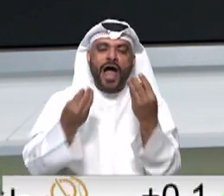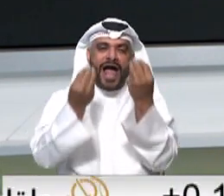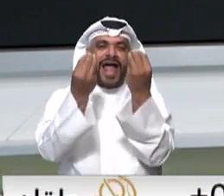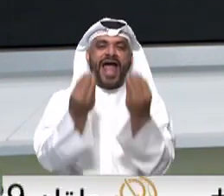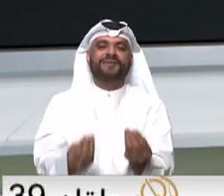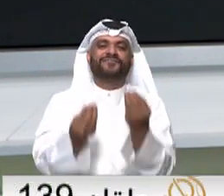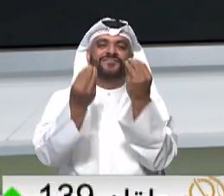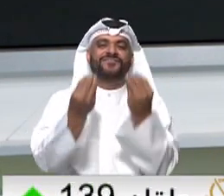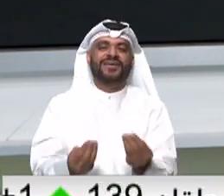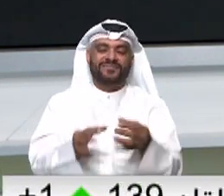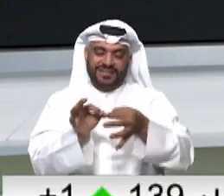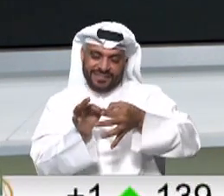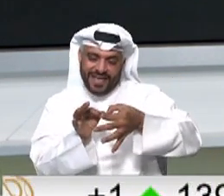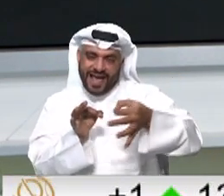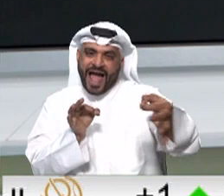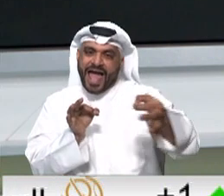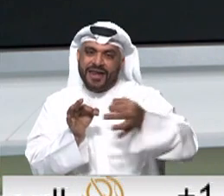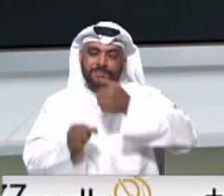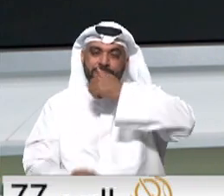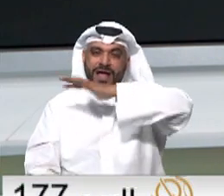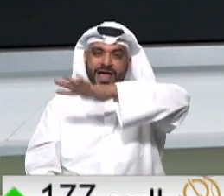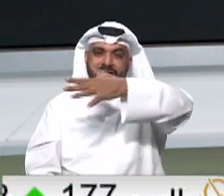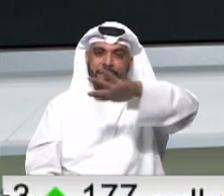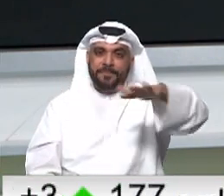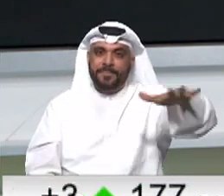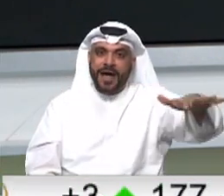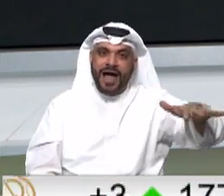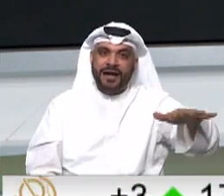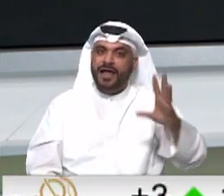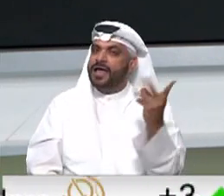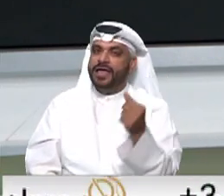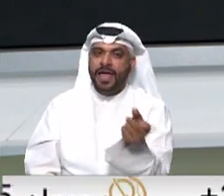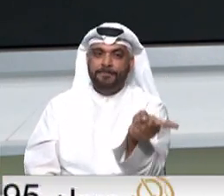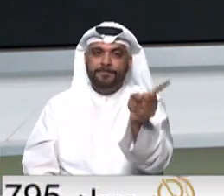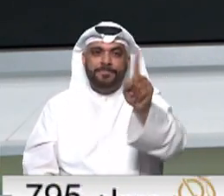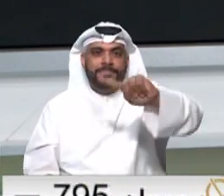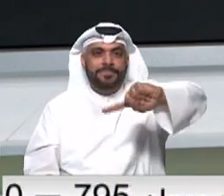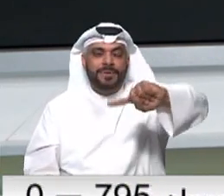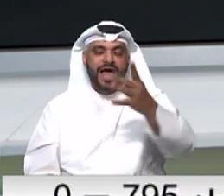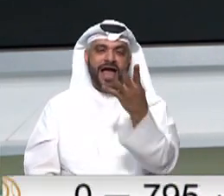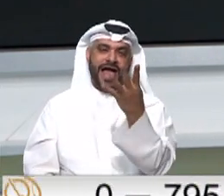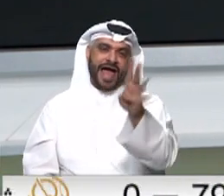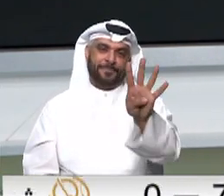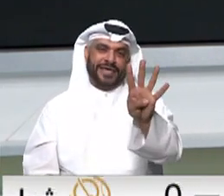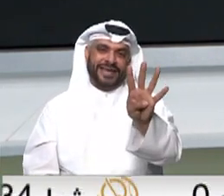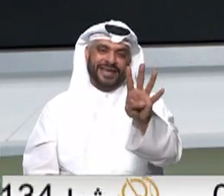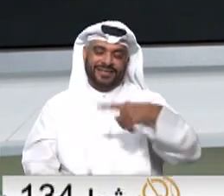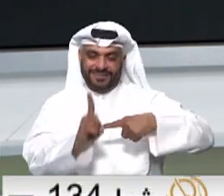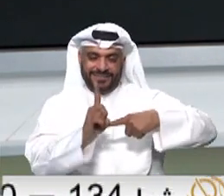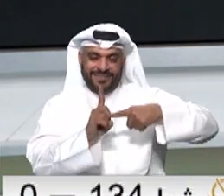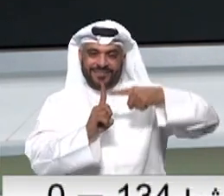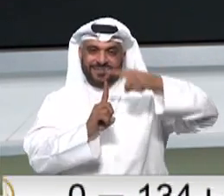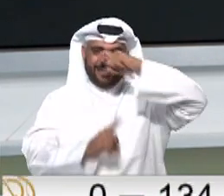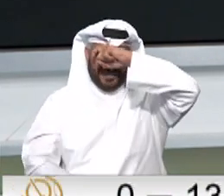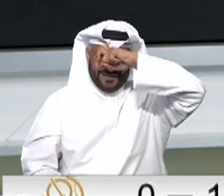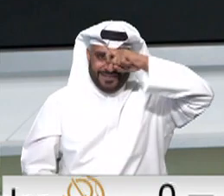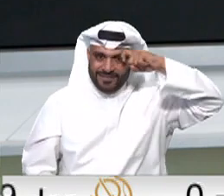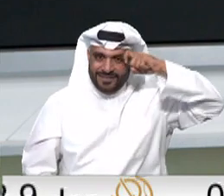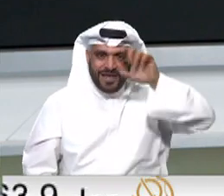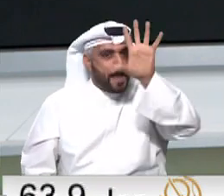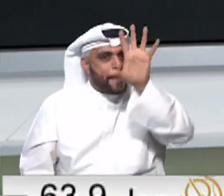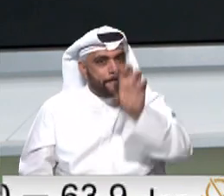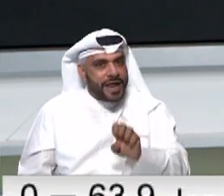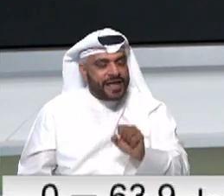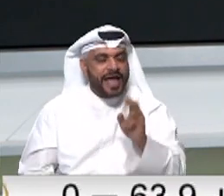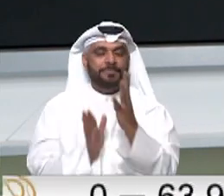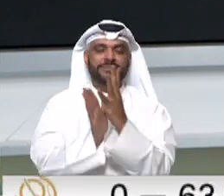البحر قد تصل سرعتها الى 40 م في الساعه ودرجات الحراره نتوقع في منتصف هذه الليله مدينه الكويت قد تصل الى 19 درجه